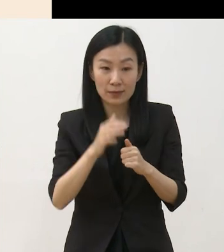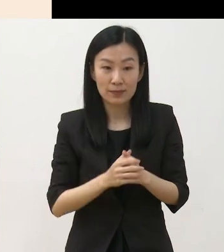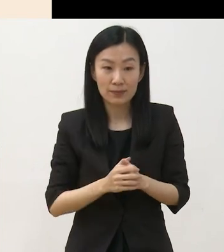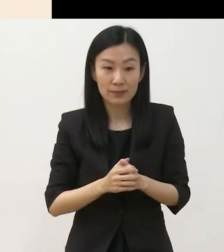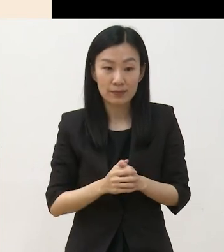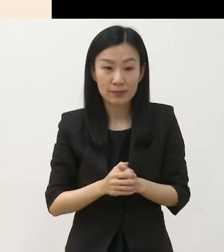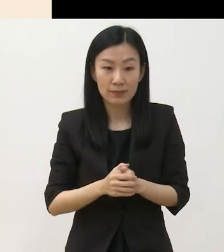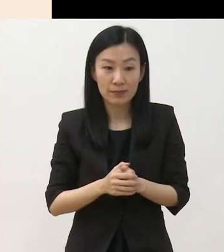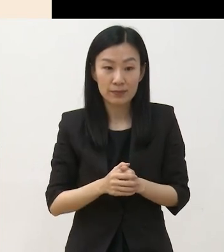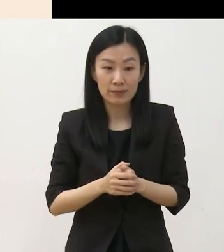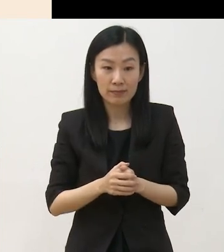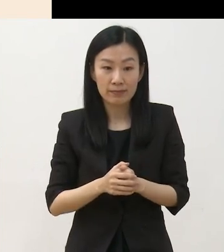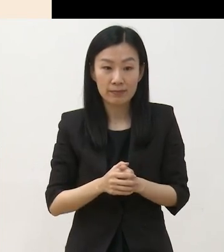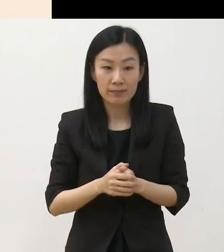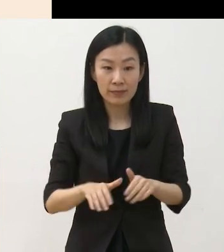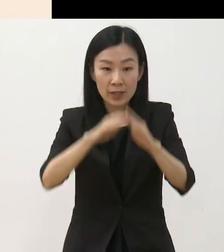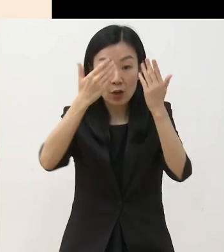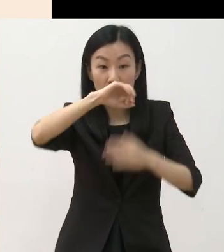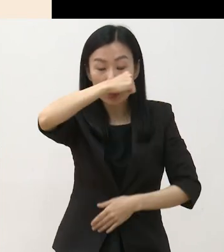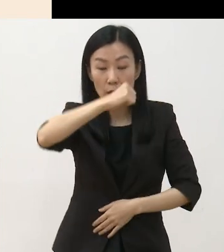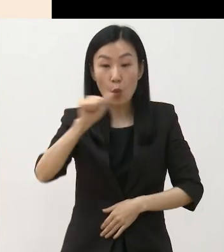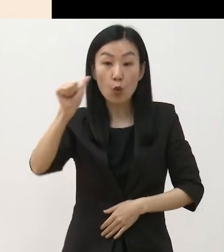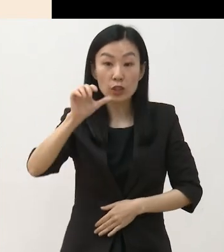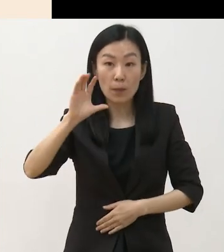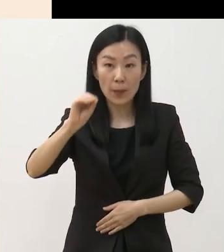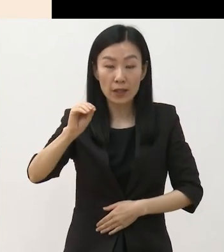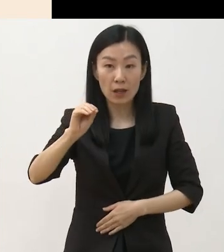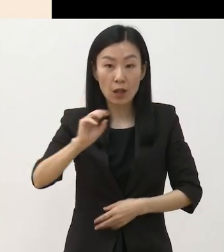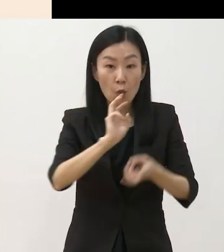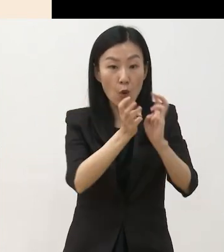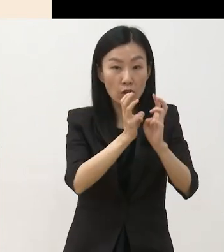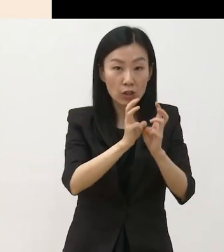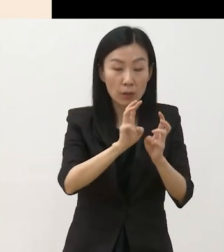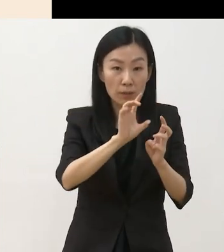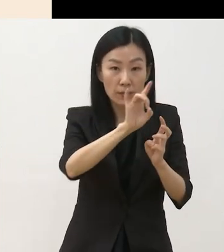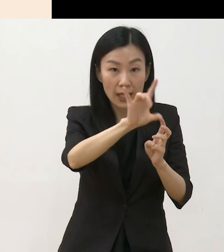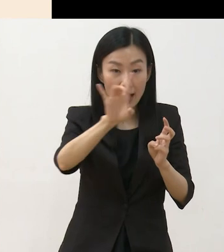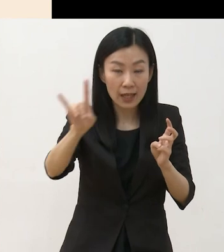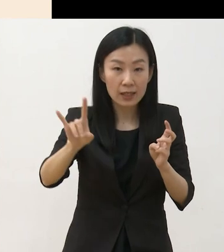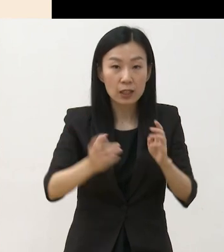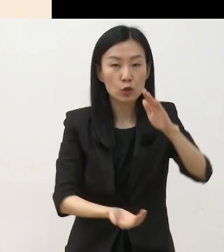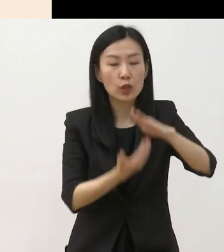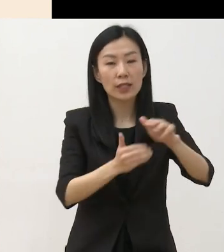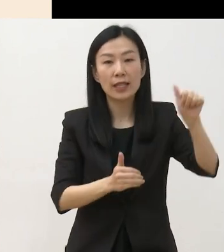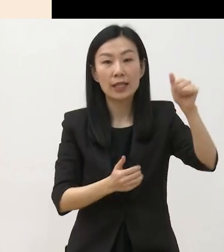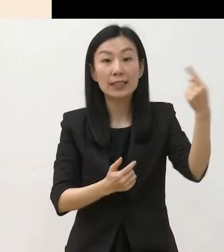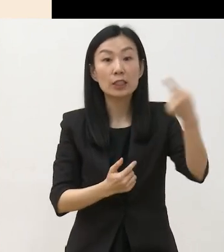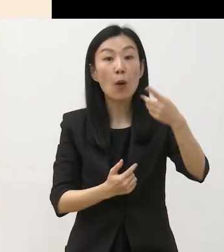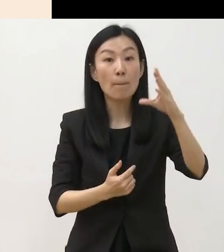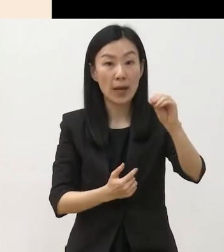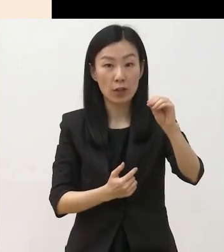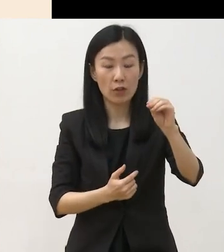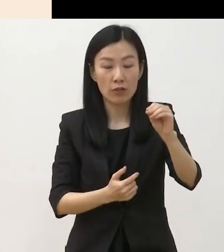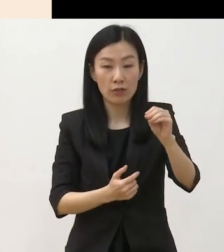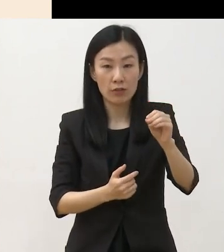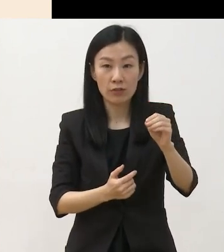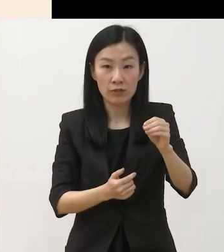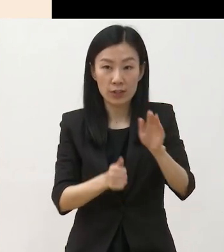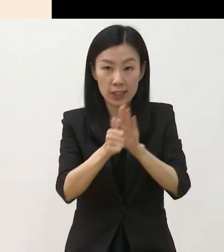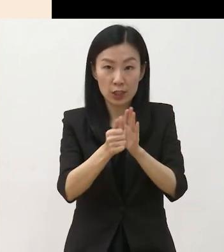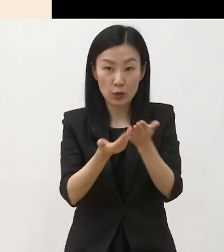규모는 5천만 원 정도로 워크숍당 최대 1천만 원을 지원을 하게 됩니다. 네.